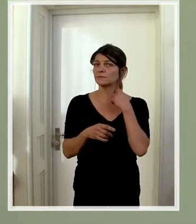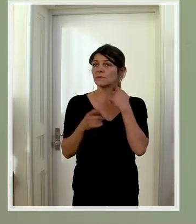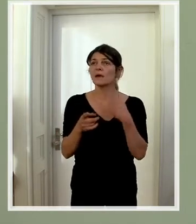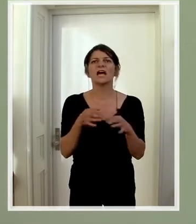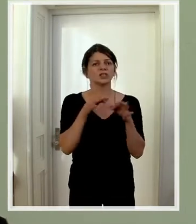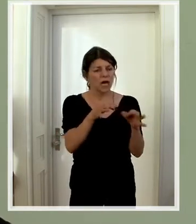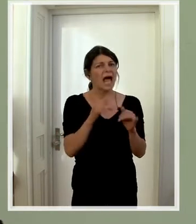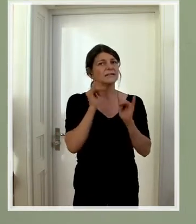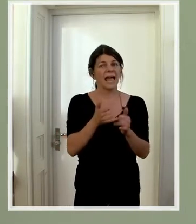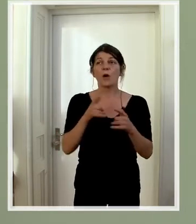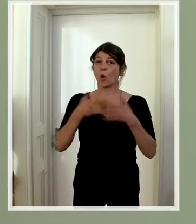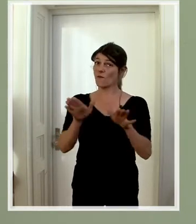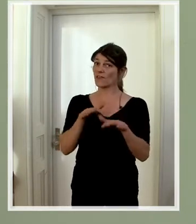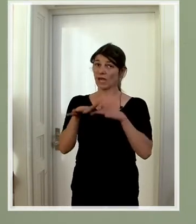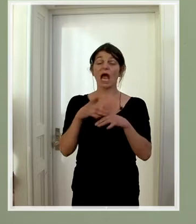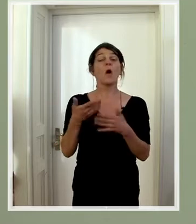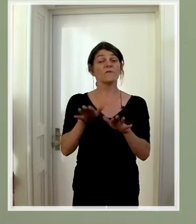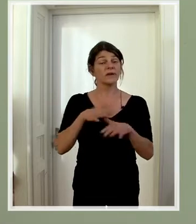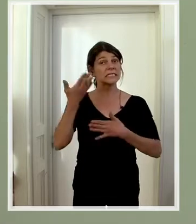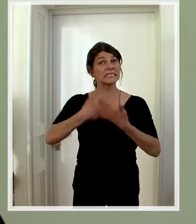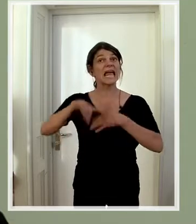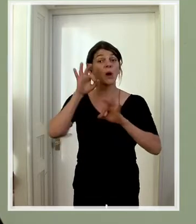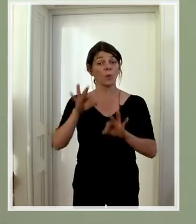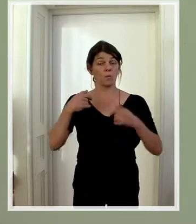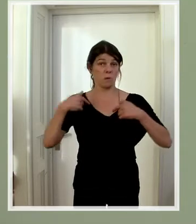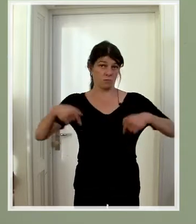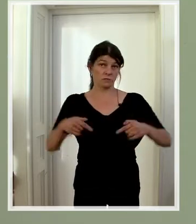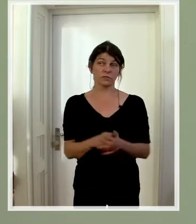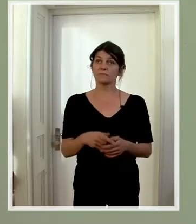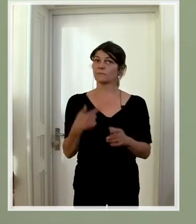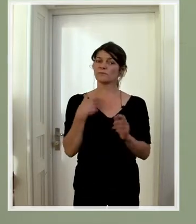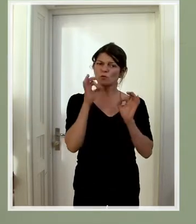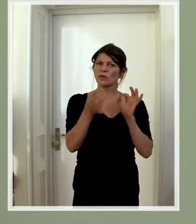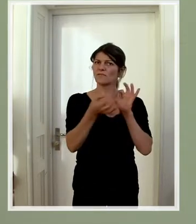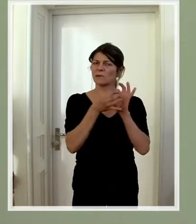öffentlichen Verkehr und sehr einen guten öffentlichen Verkehr. Wir sind angebunden. Die Busse